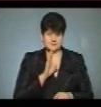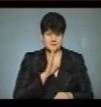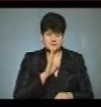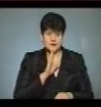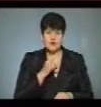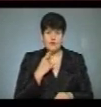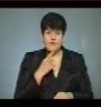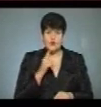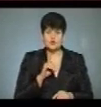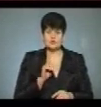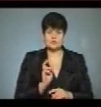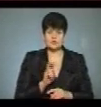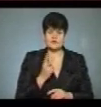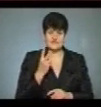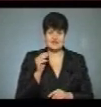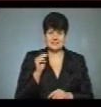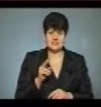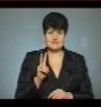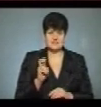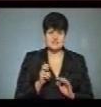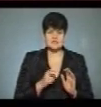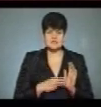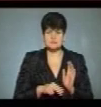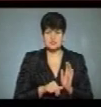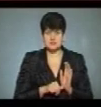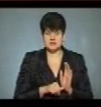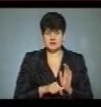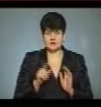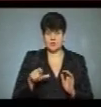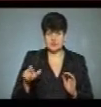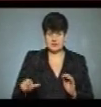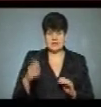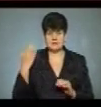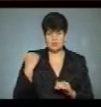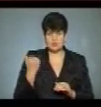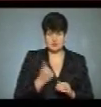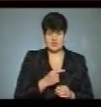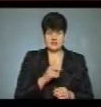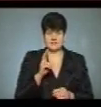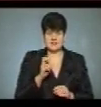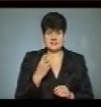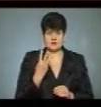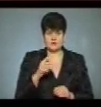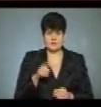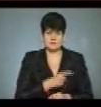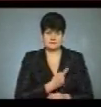допомогою через грип звернулися 2276 осіб. За минулий тиждень госпіталізовано 203 особи.